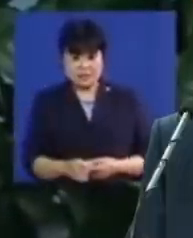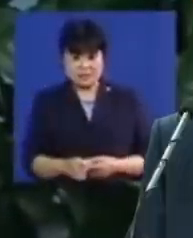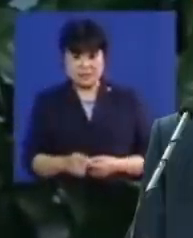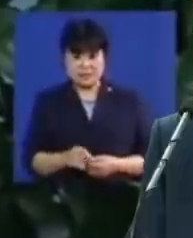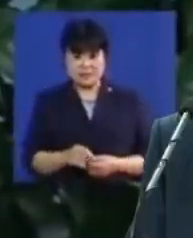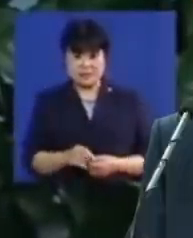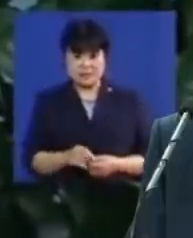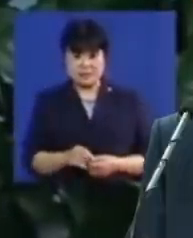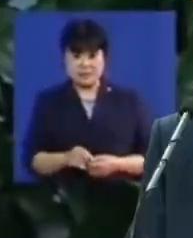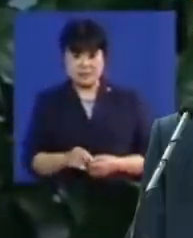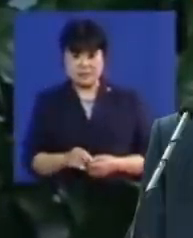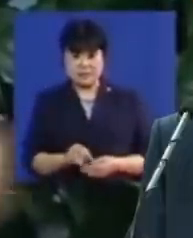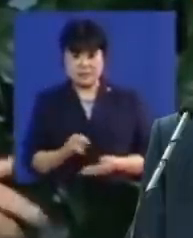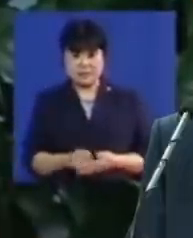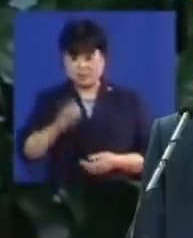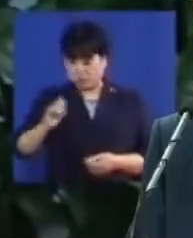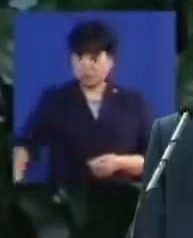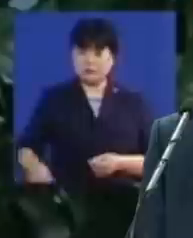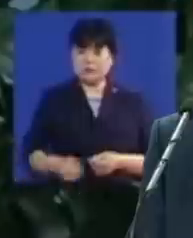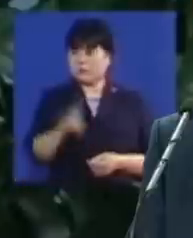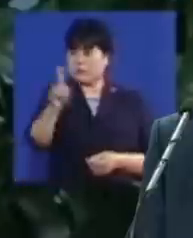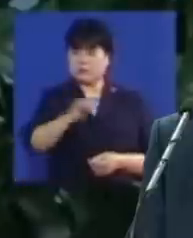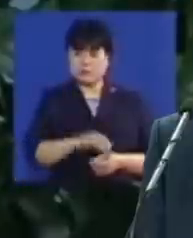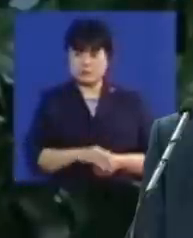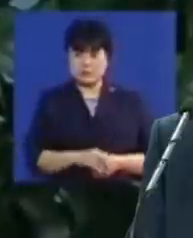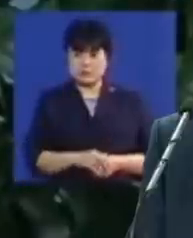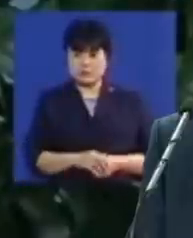아버지가 숟가락을 탁 던져버리더라.